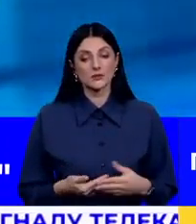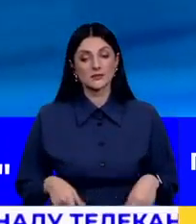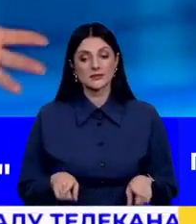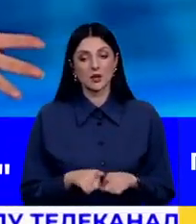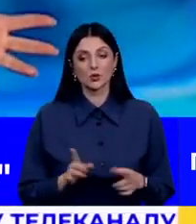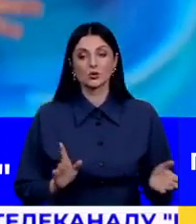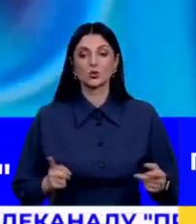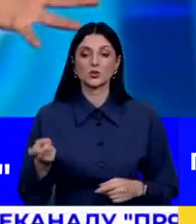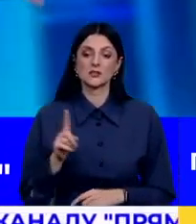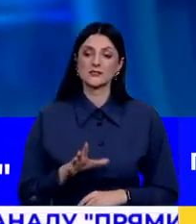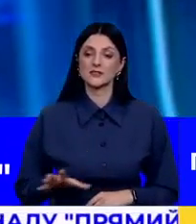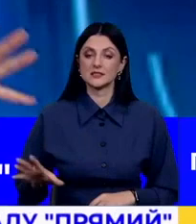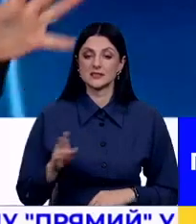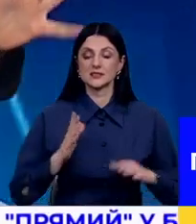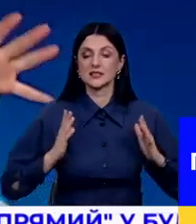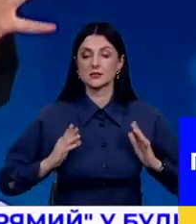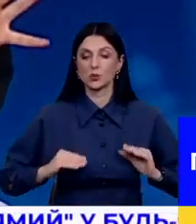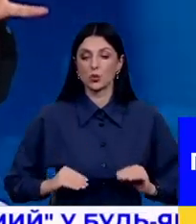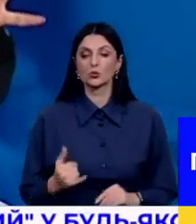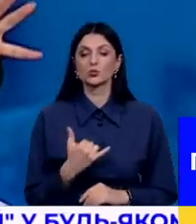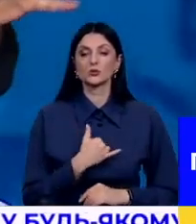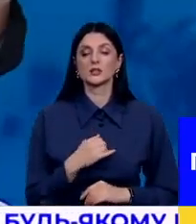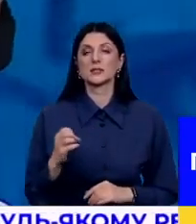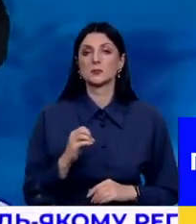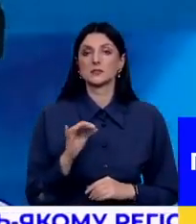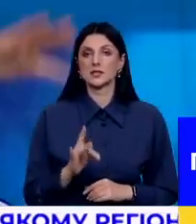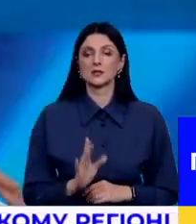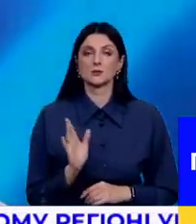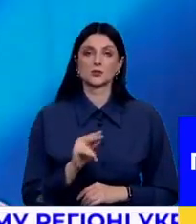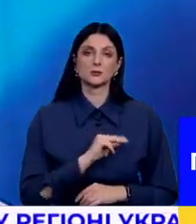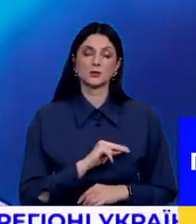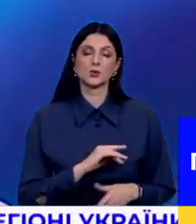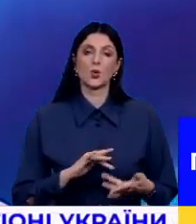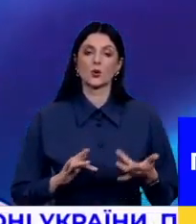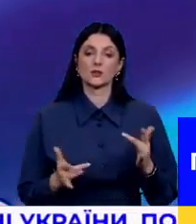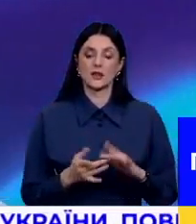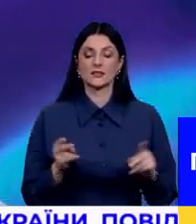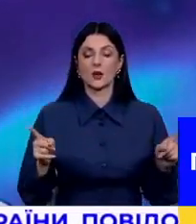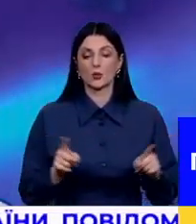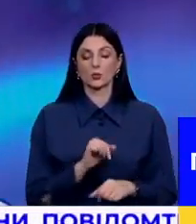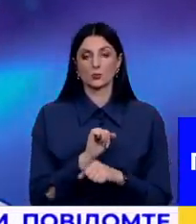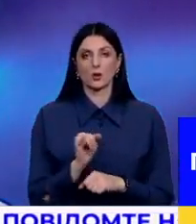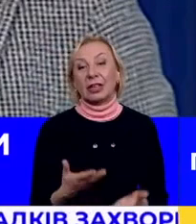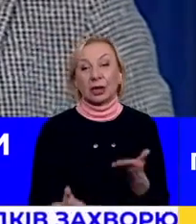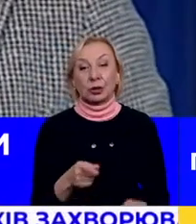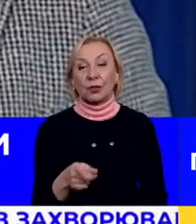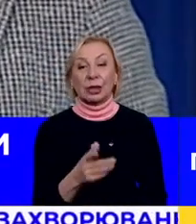всі заспокоїлись. У нас тепер епіцентр буде працювати онлайн. Йдемо на коротку паузу, повертаємося до